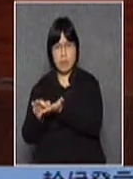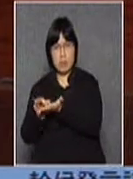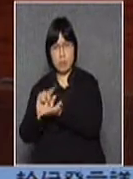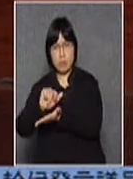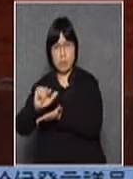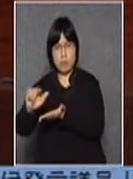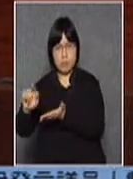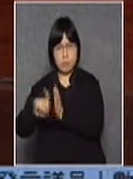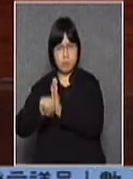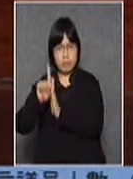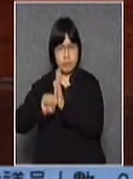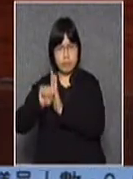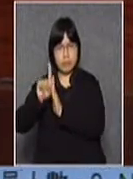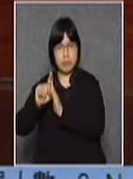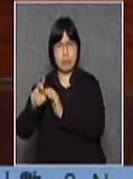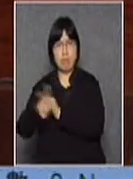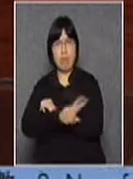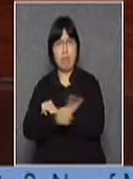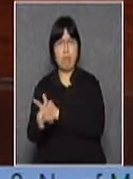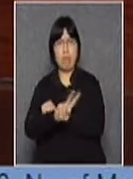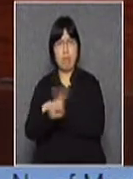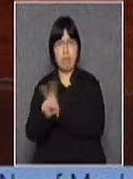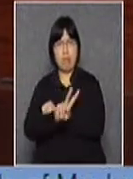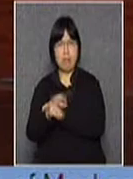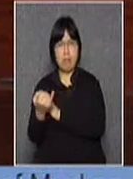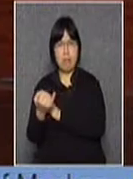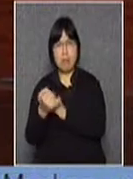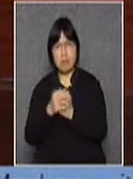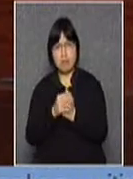程度係等同嘅，係嘛？咁所以